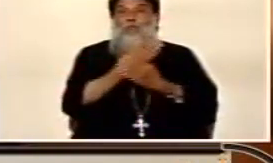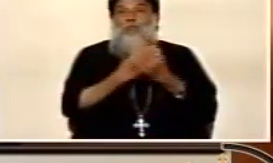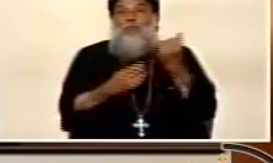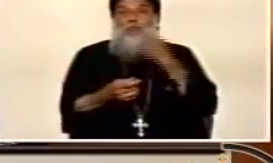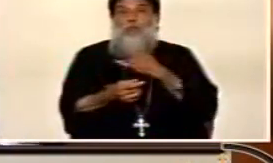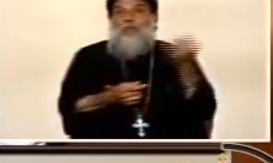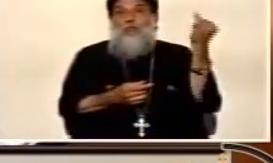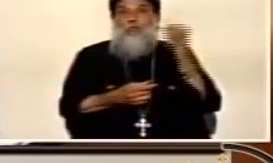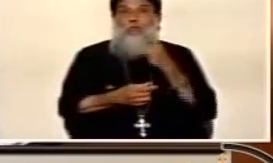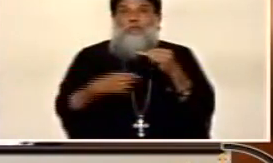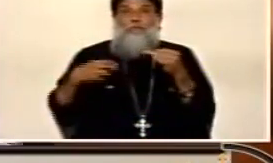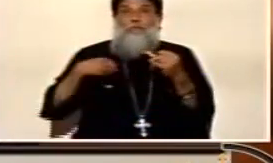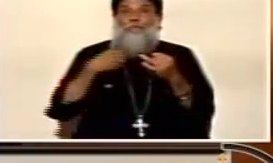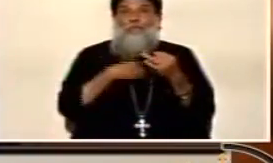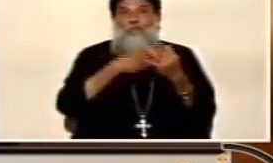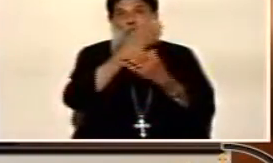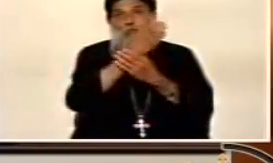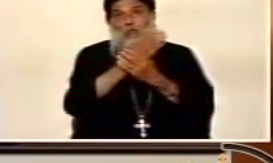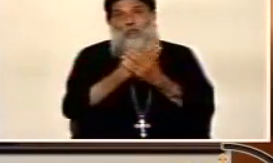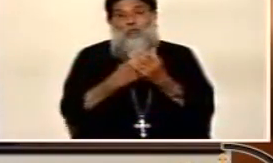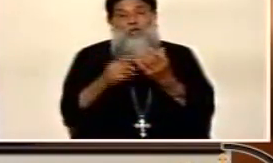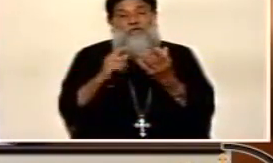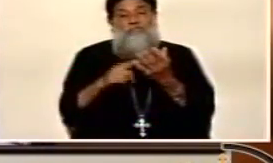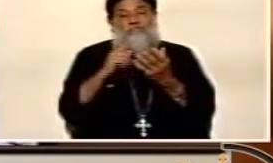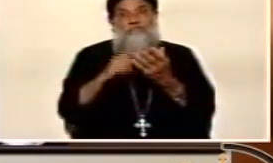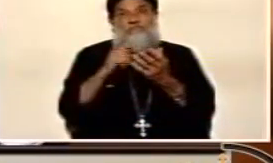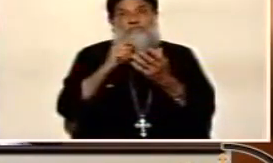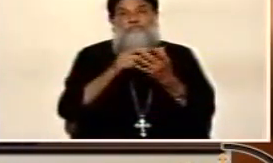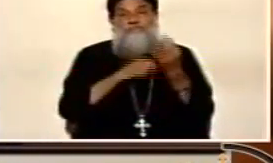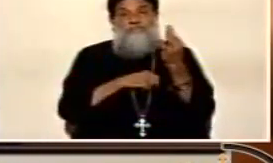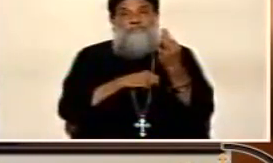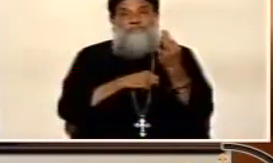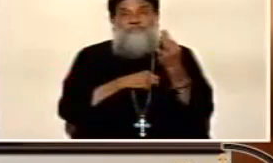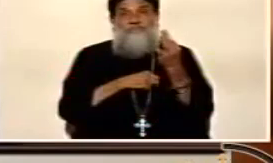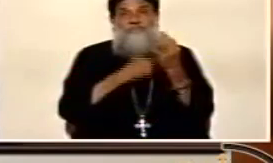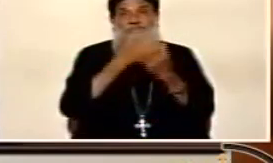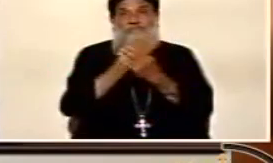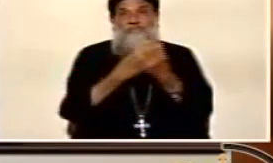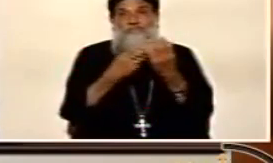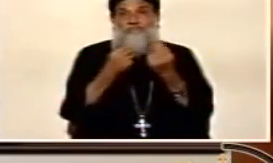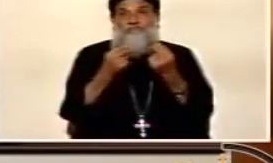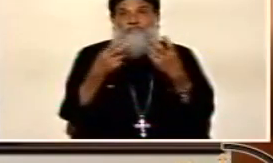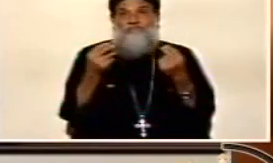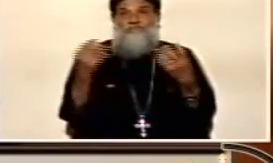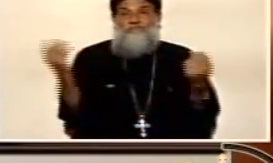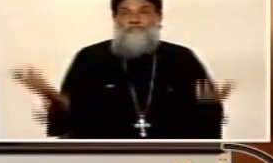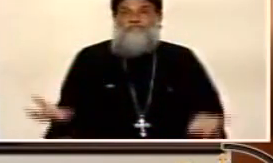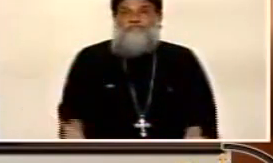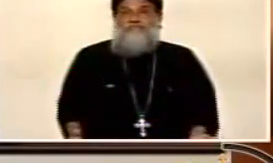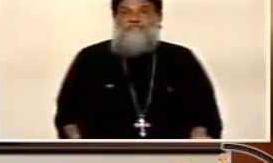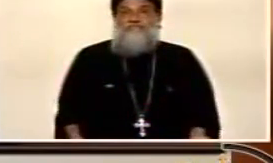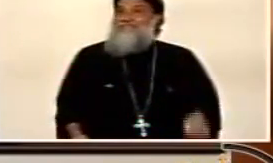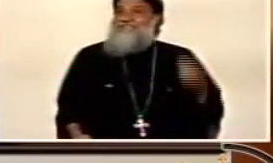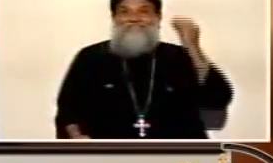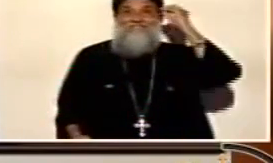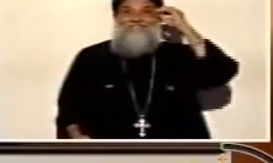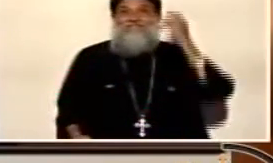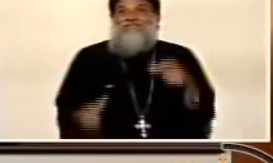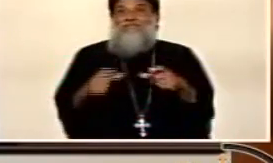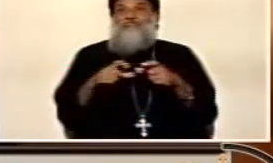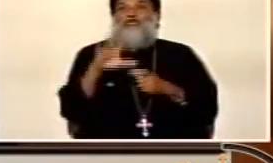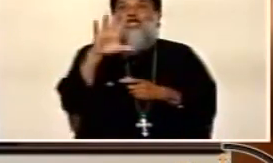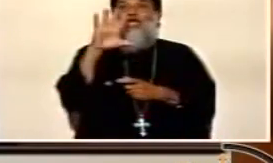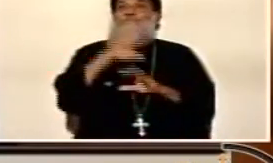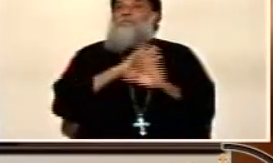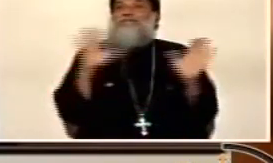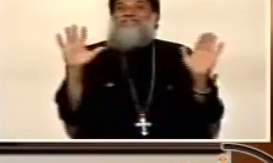5 كمان، مع أن النساء دايما أكتر من الرجال والأطفال أكتر من الاثنين، يبقى